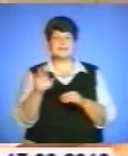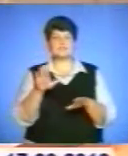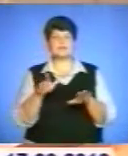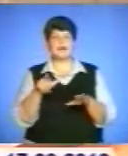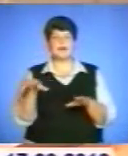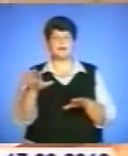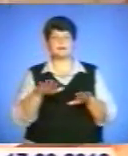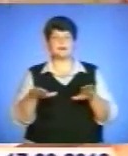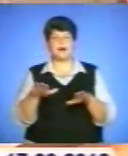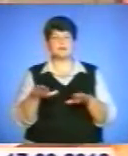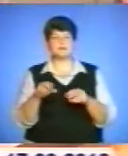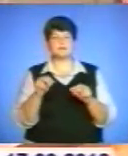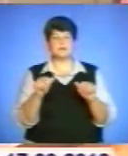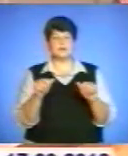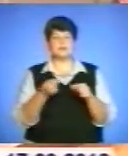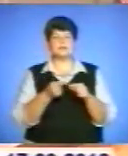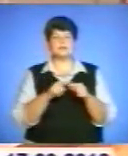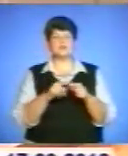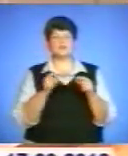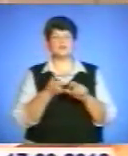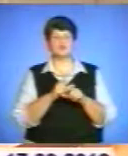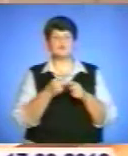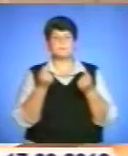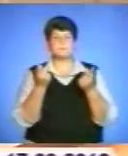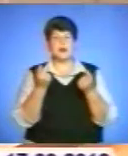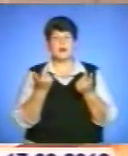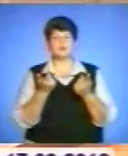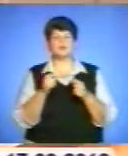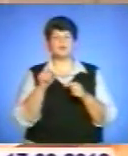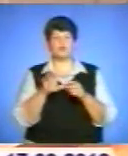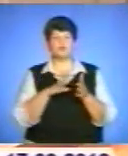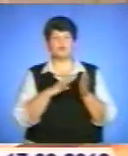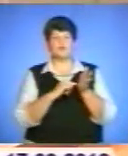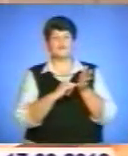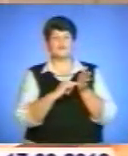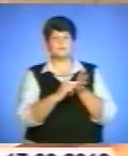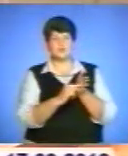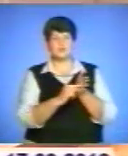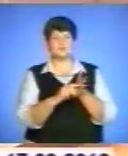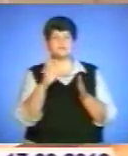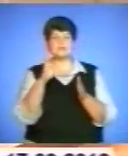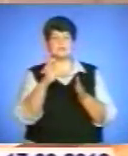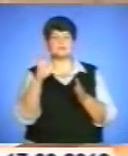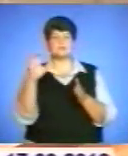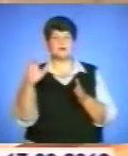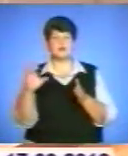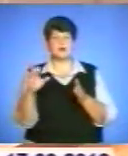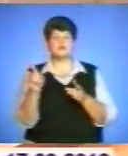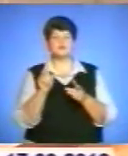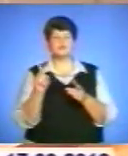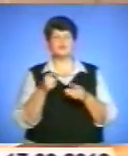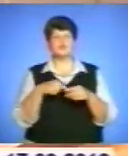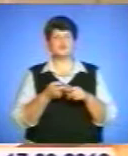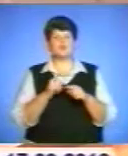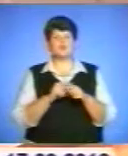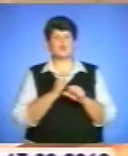мається на увазі земель. Це дуже мало, і тому якраз було відмічено шановним Сергієм Степановичем, якщо дану ту роботу